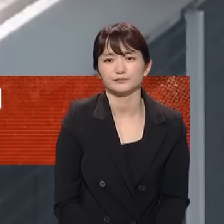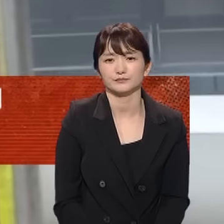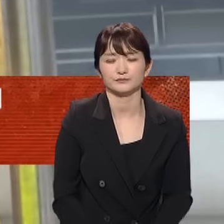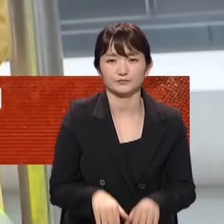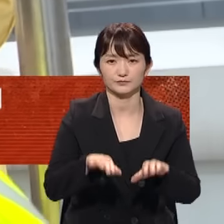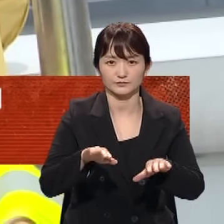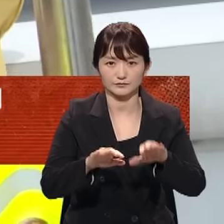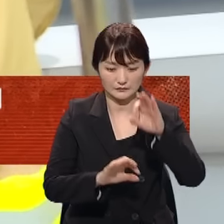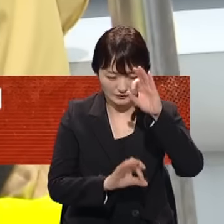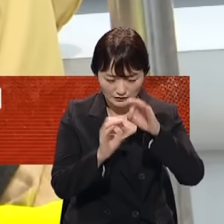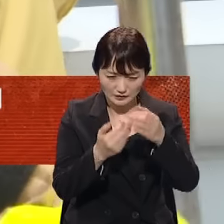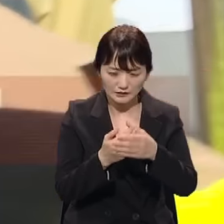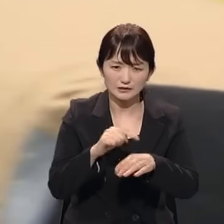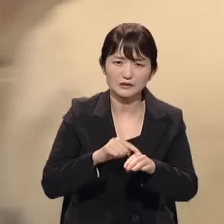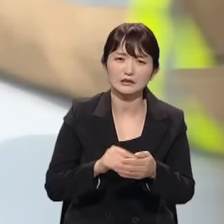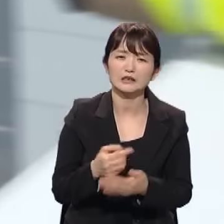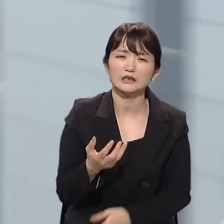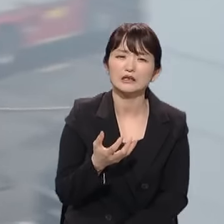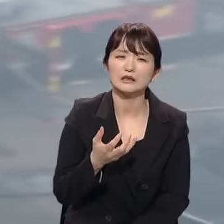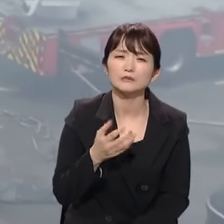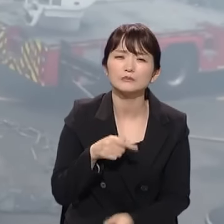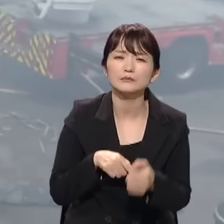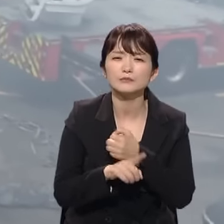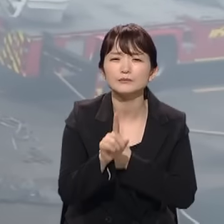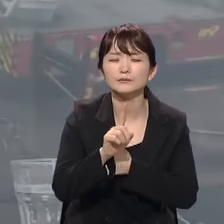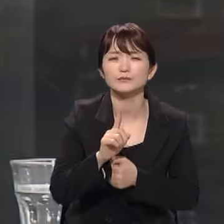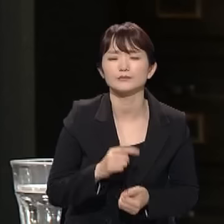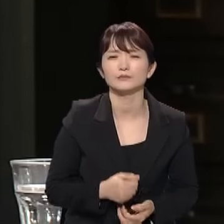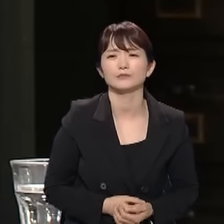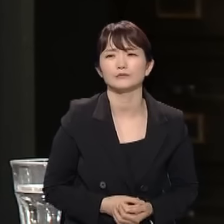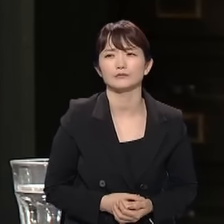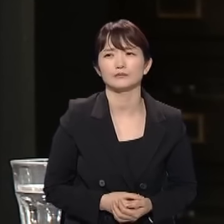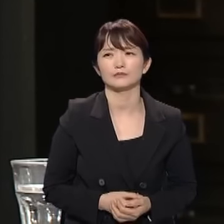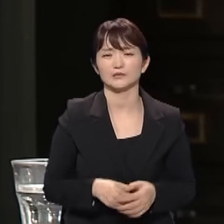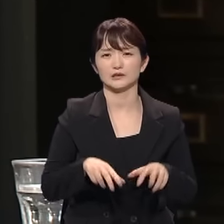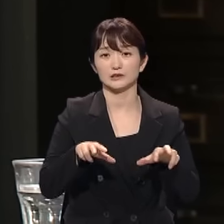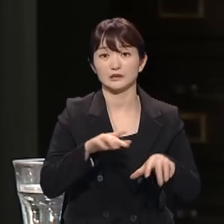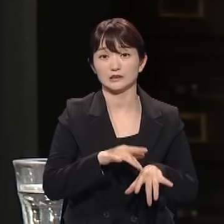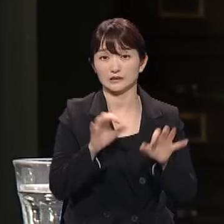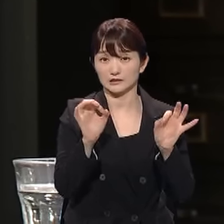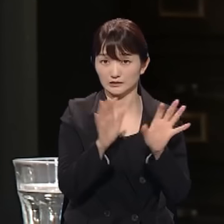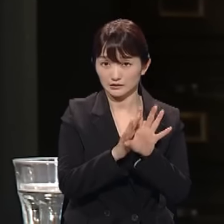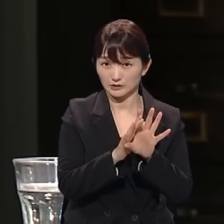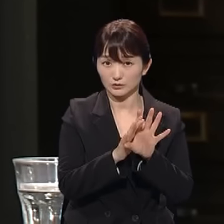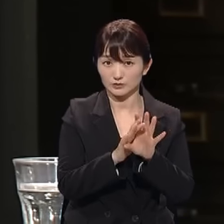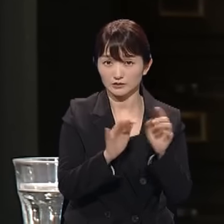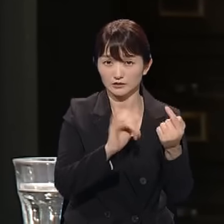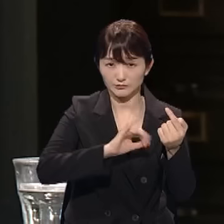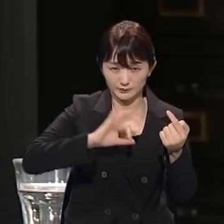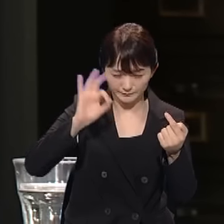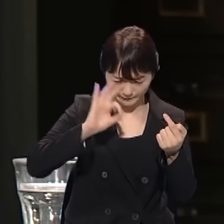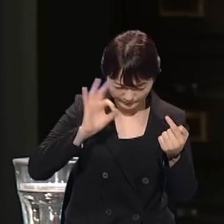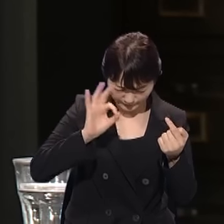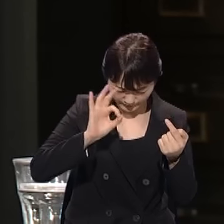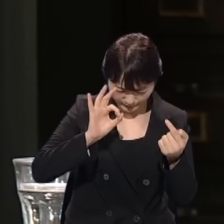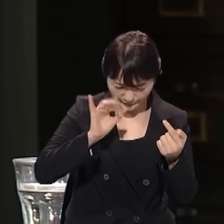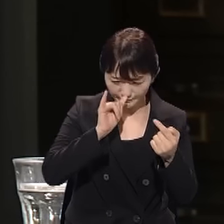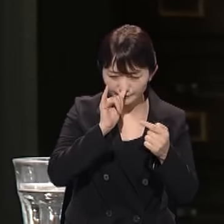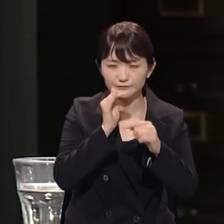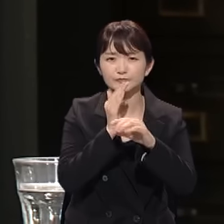사고가 더 좀 가슴 아픈 것 중에 하나가 지금 현재 실종자 한 명은 계속 수색 중에 있다고 합니다.